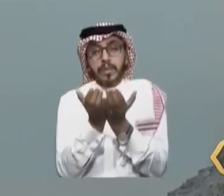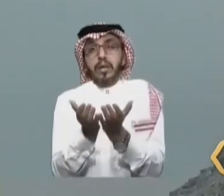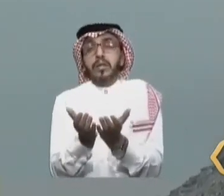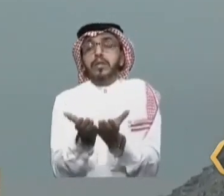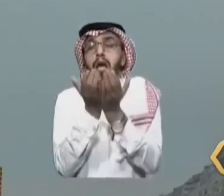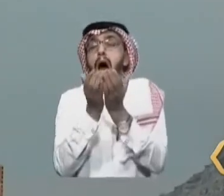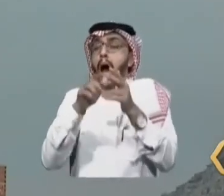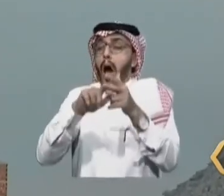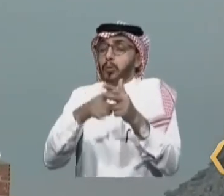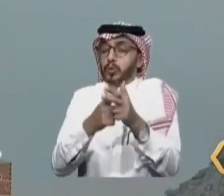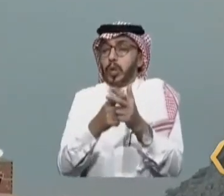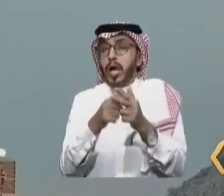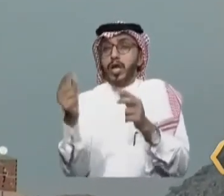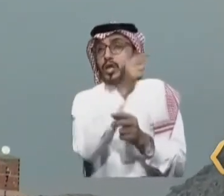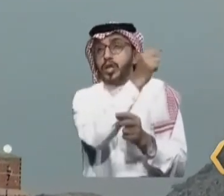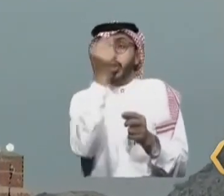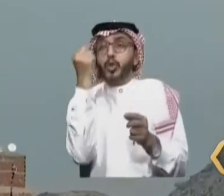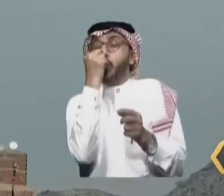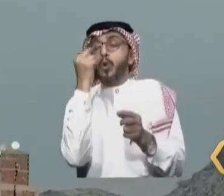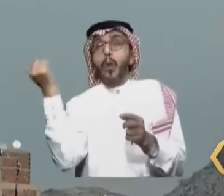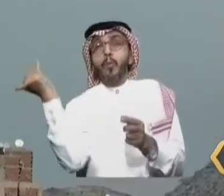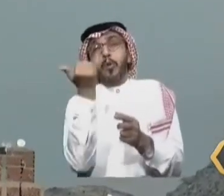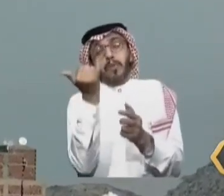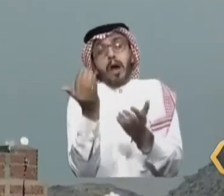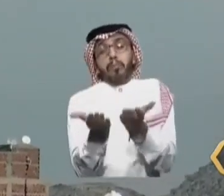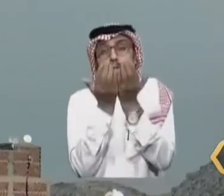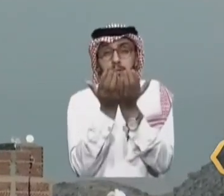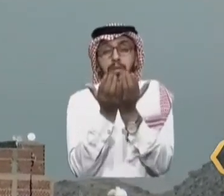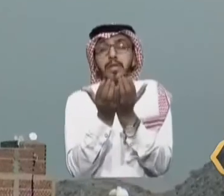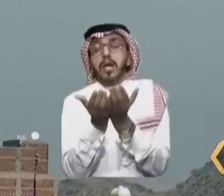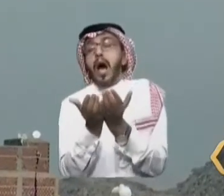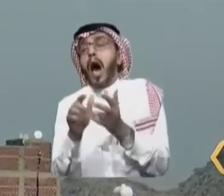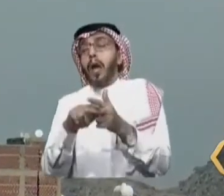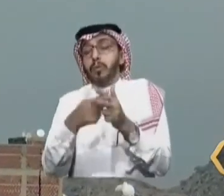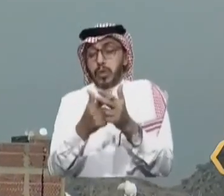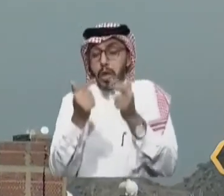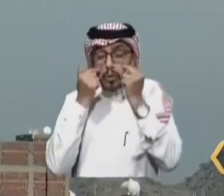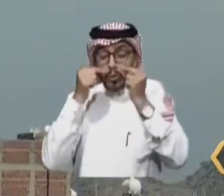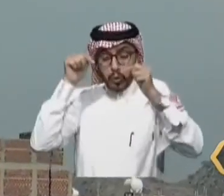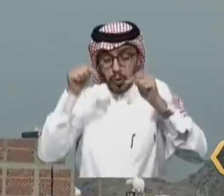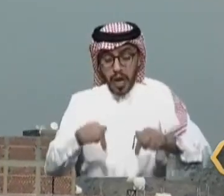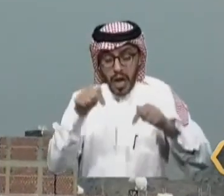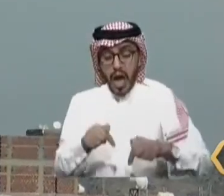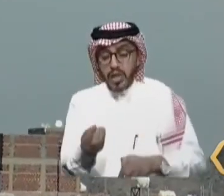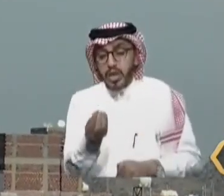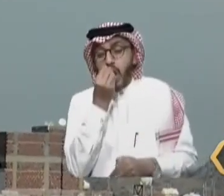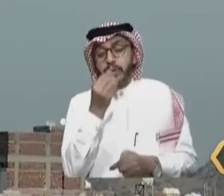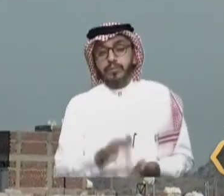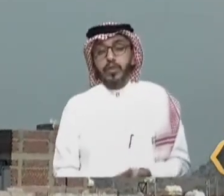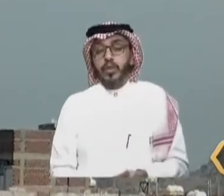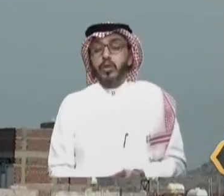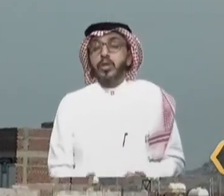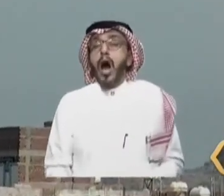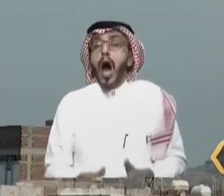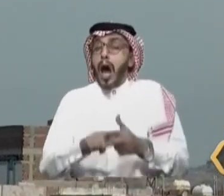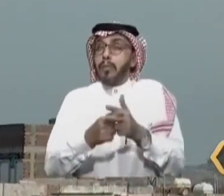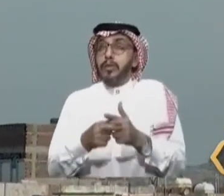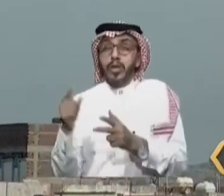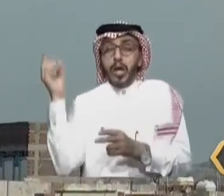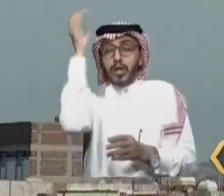اللهم أصلح لنا ديننا الذي هو عصمة أمرنا، وأصلح لنا دنيانا التي فيها معاشنا، وأصلح